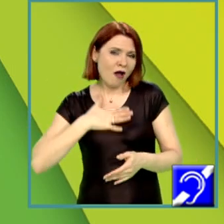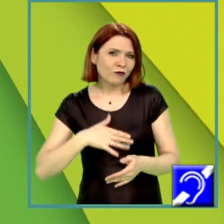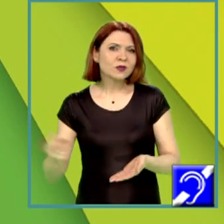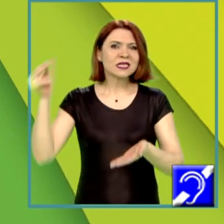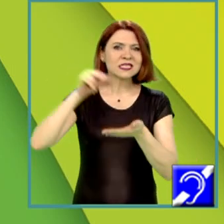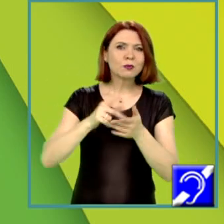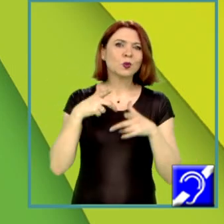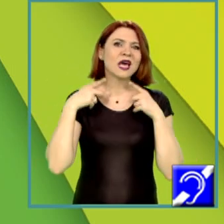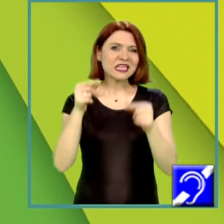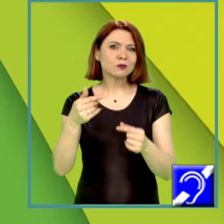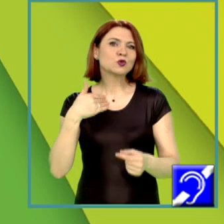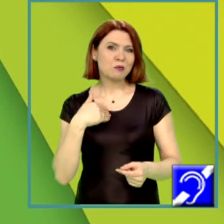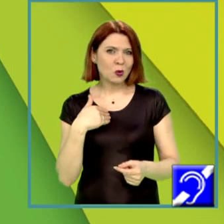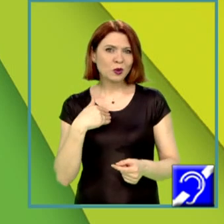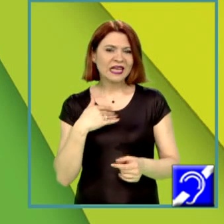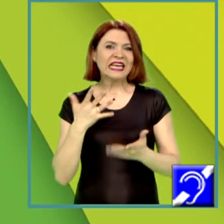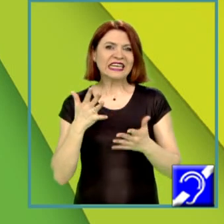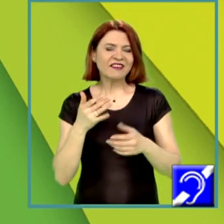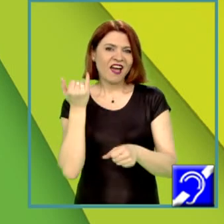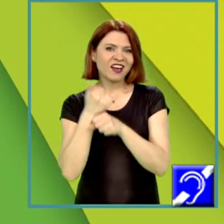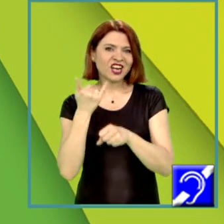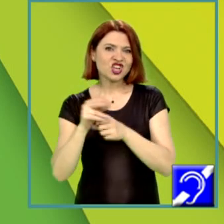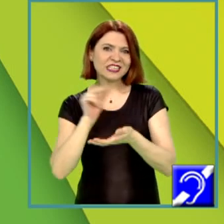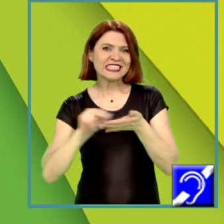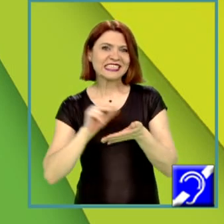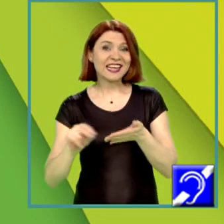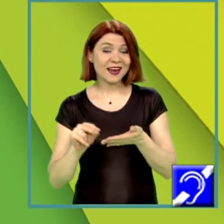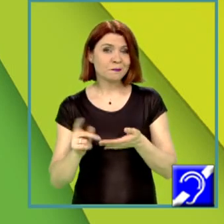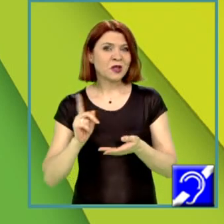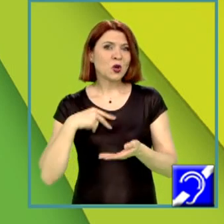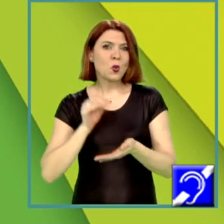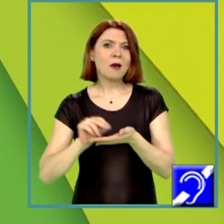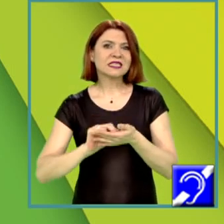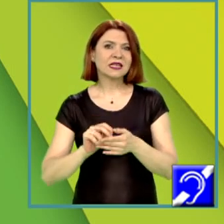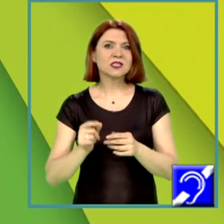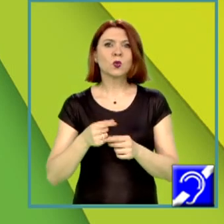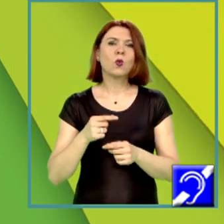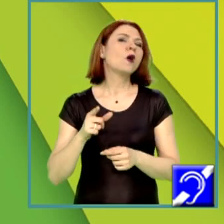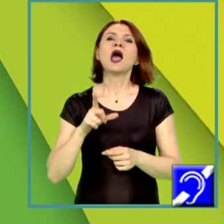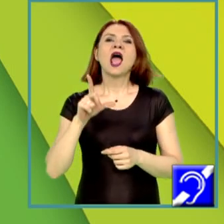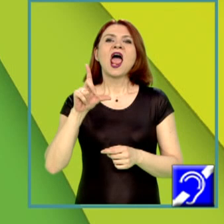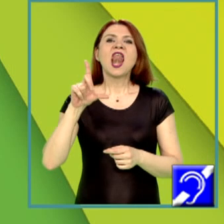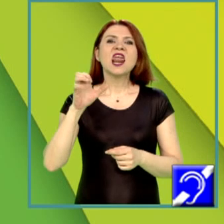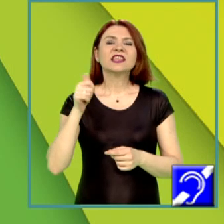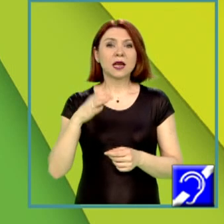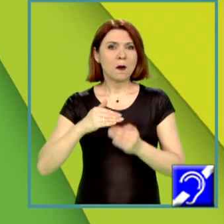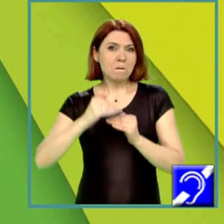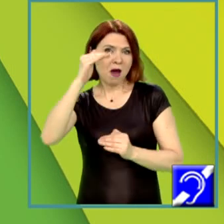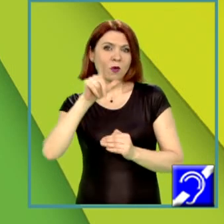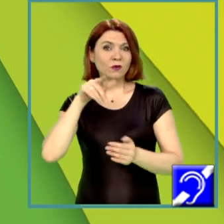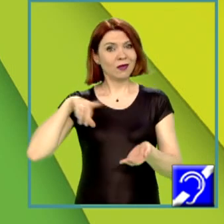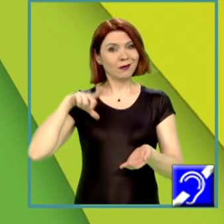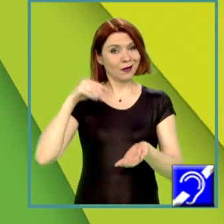am strecurat în răspunsul meu câteva greșeli de scriere nu am scris cu majuscule acolo unde era necesar